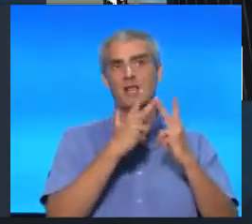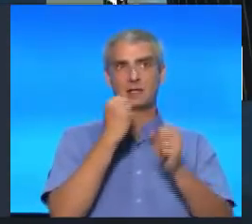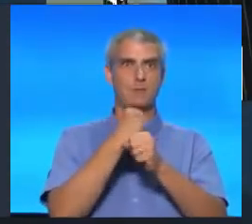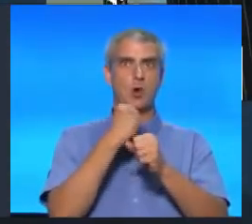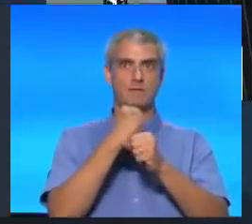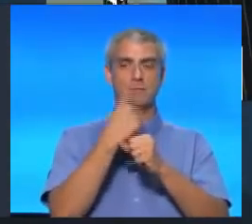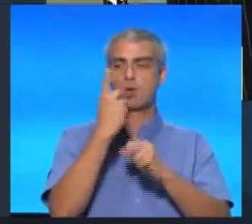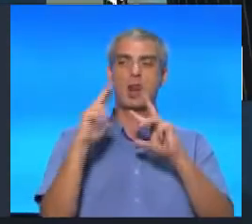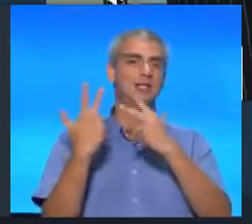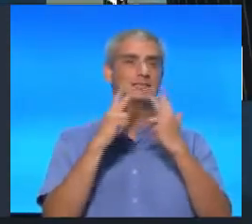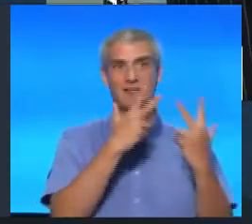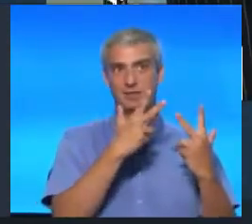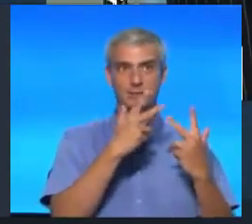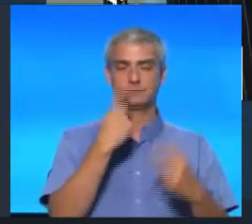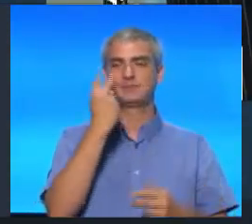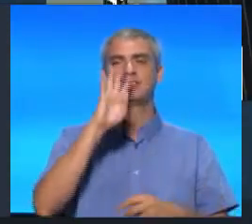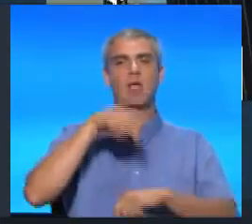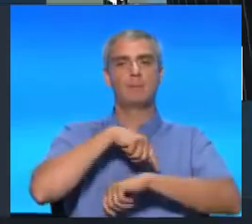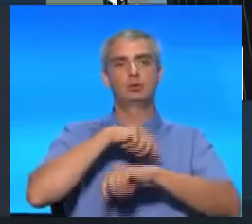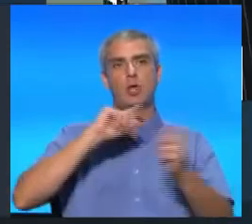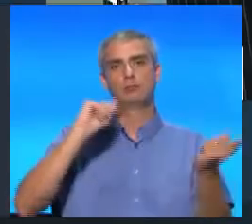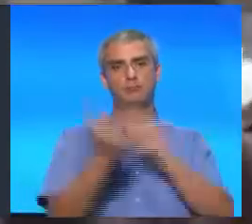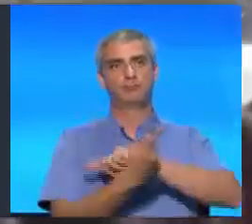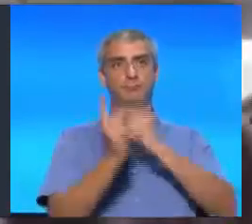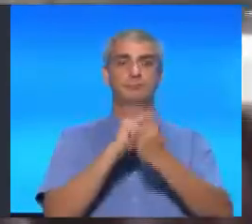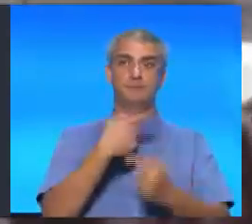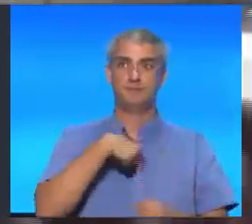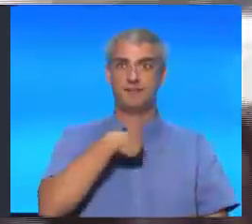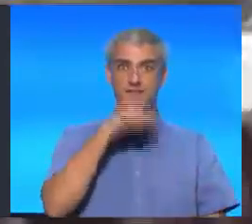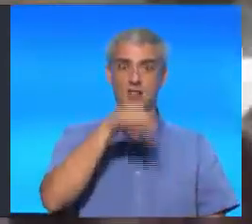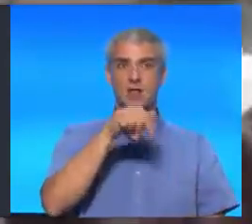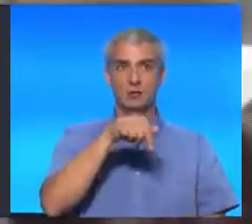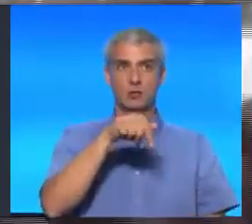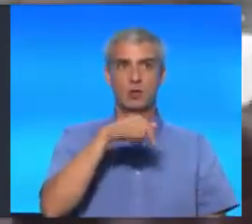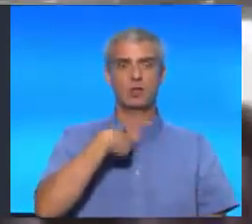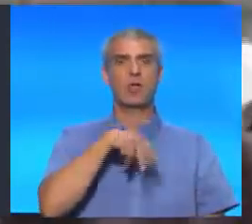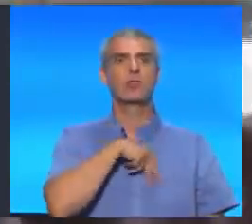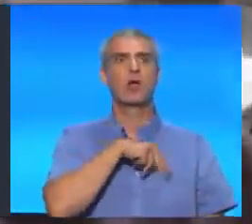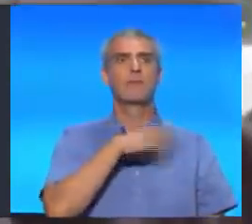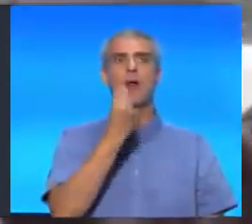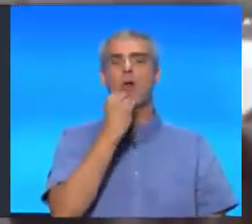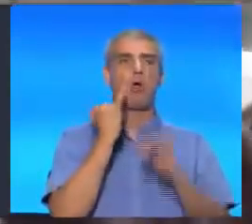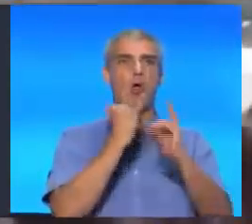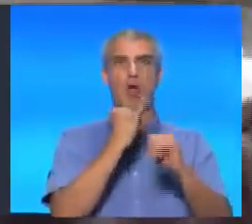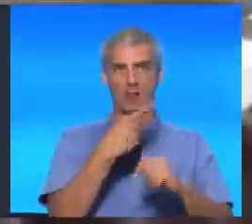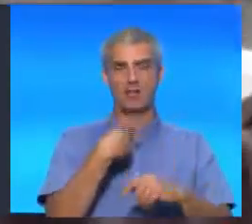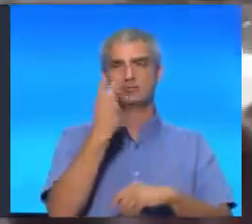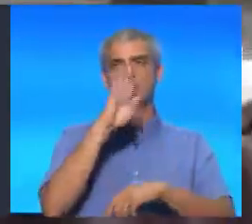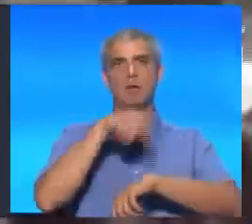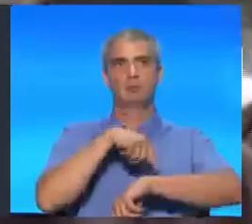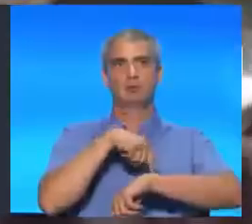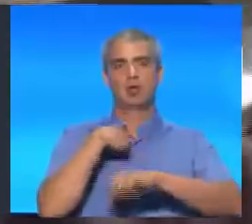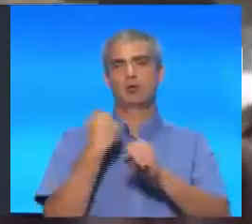כל צוות 24 שעות, ואנחנו אצלנו אנחנו חיים על האוכל, אנחנו 24 שעות